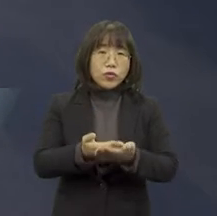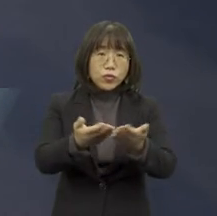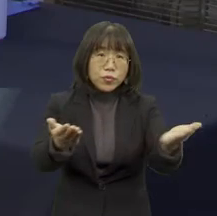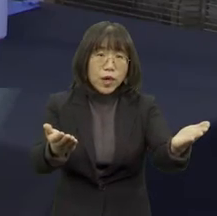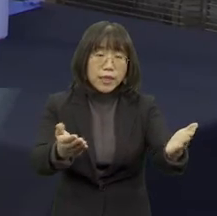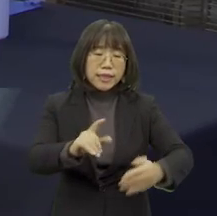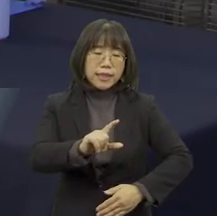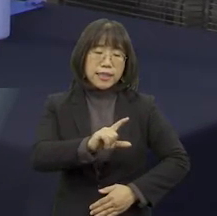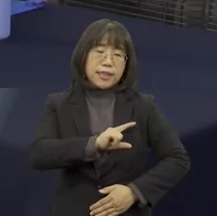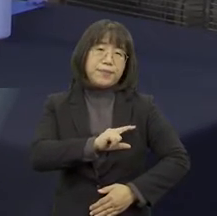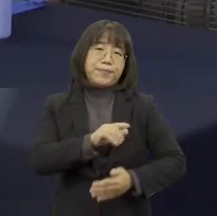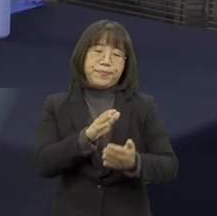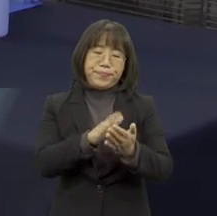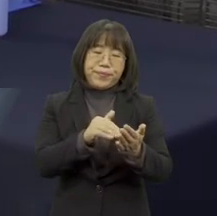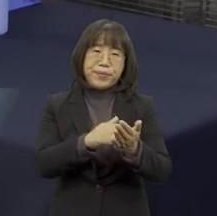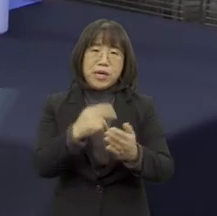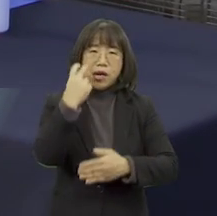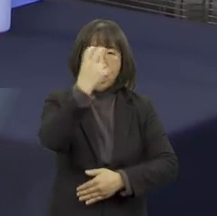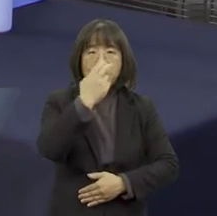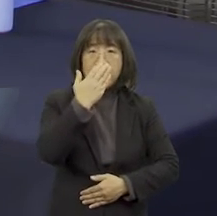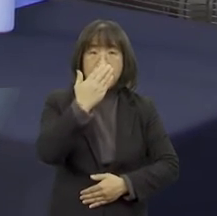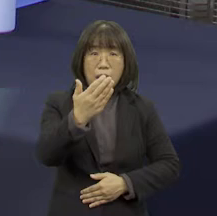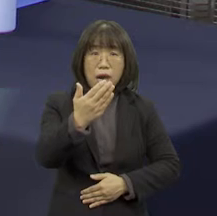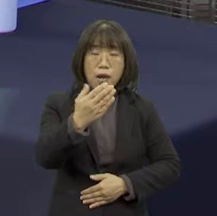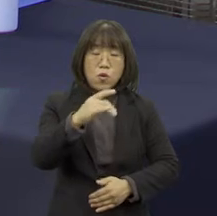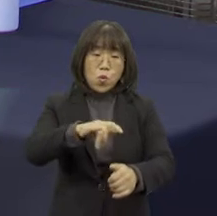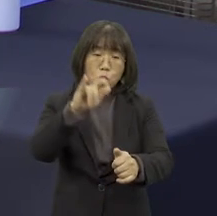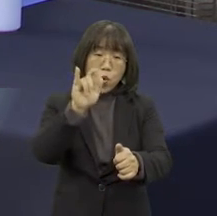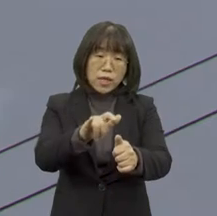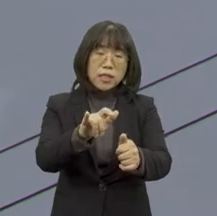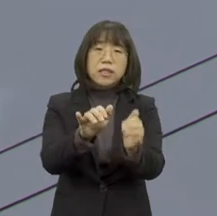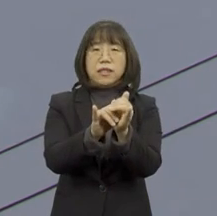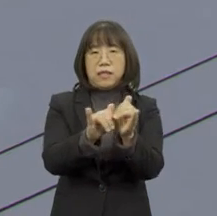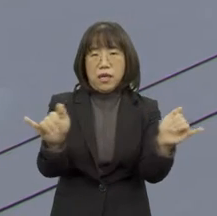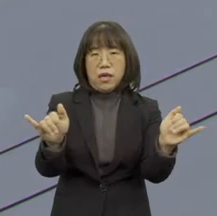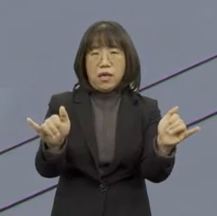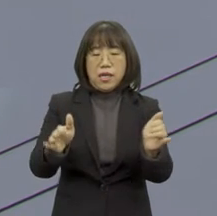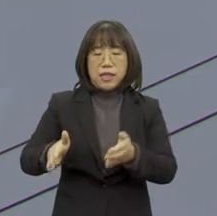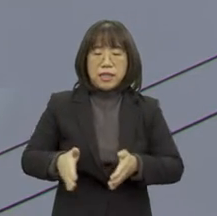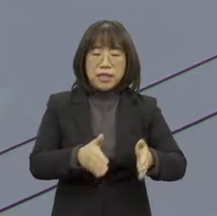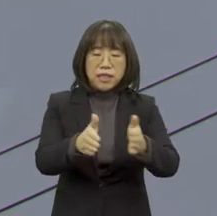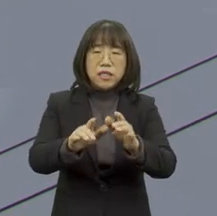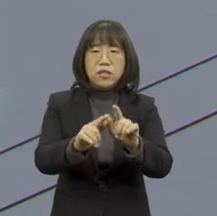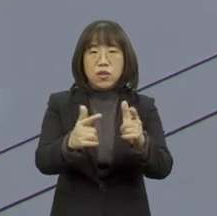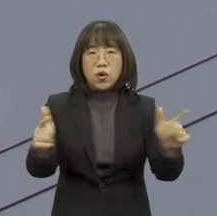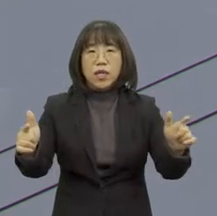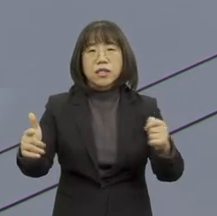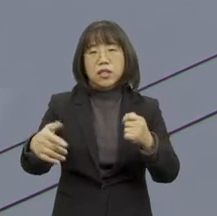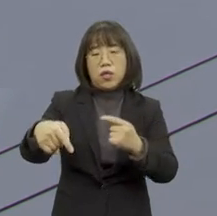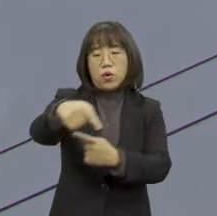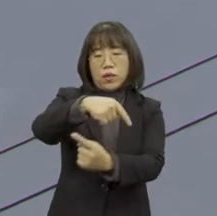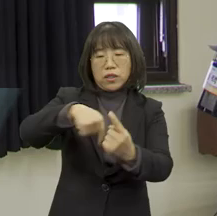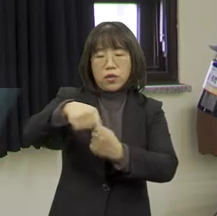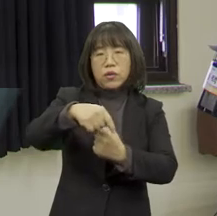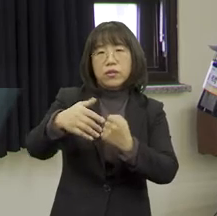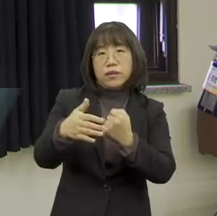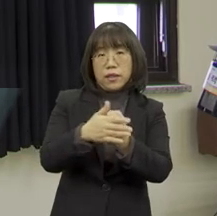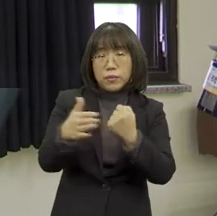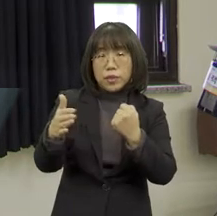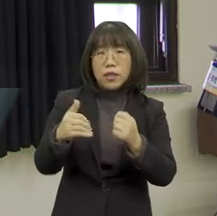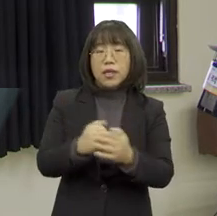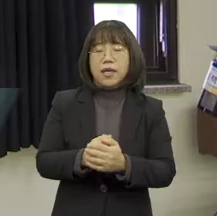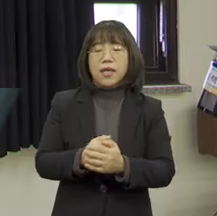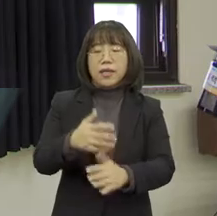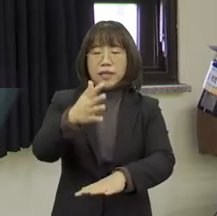휴대전화 번호만 제공에 익명으로 검사를 진행할 수 있고 검사결과 확진 으로 판정된 확진 자는 신상